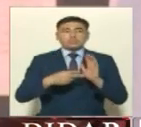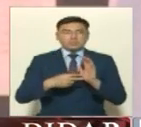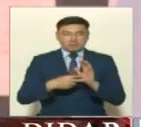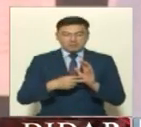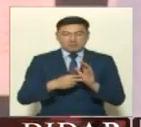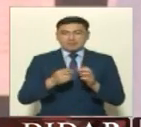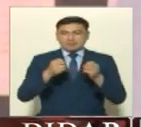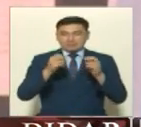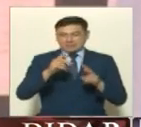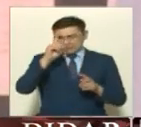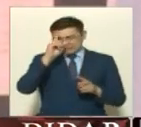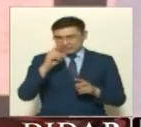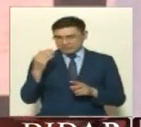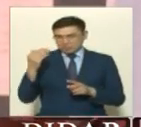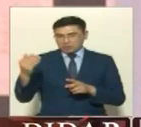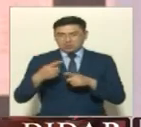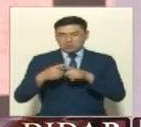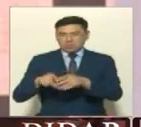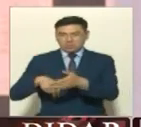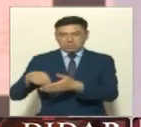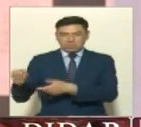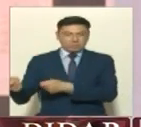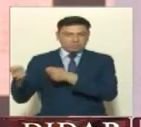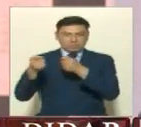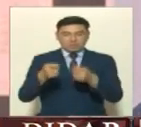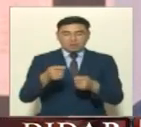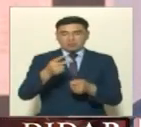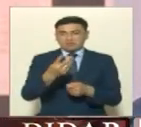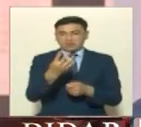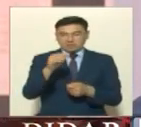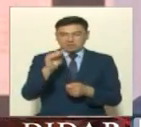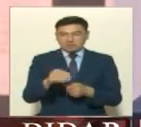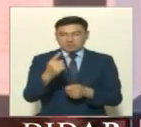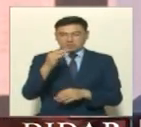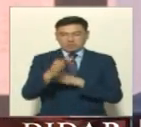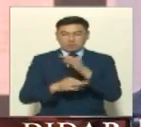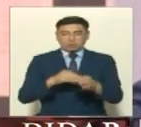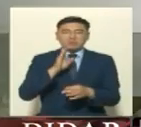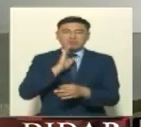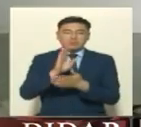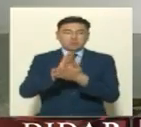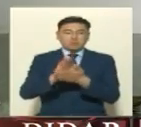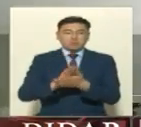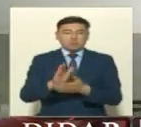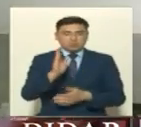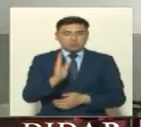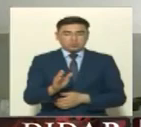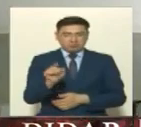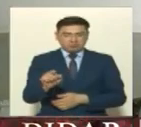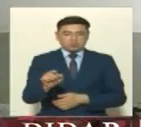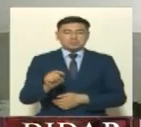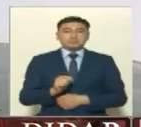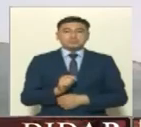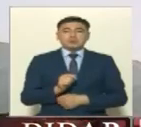израильское оборудование по опреснению. На 24 тысячи кубов. Новое, да? Да, вот именно здесь вот, да? 2014